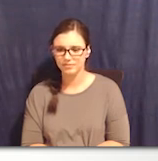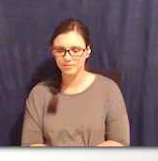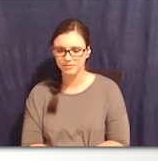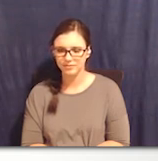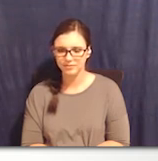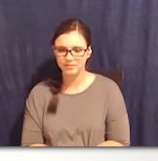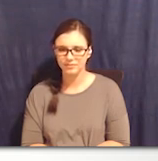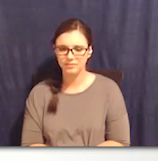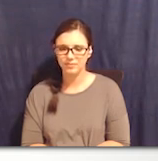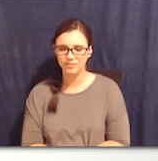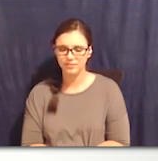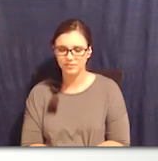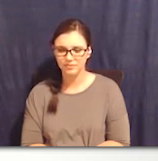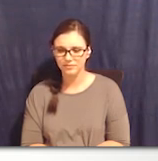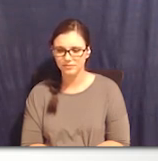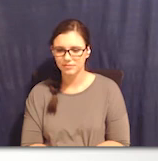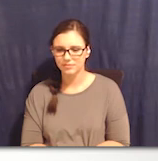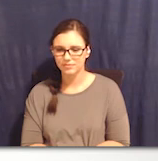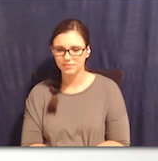노청에